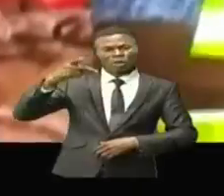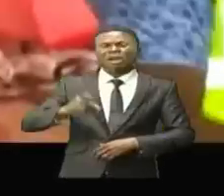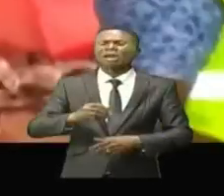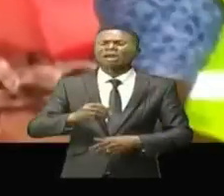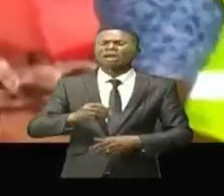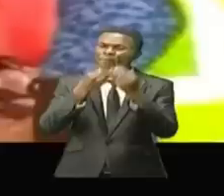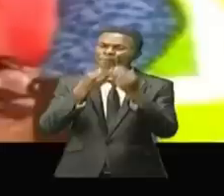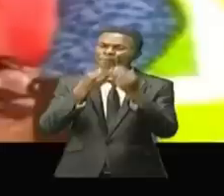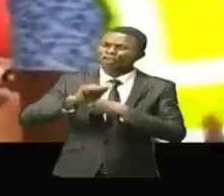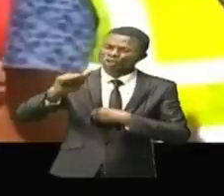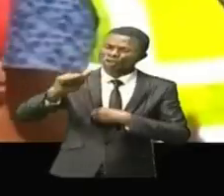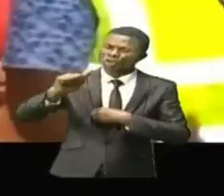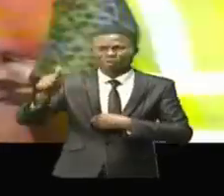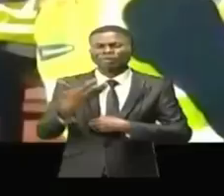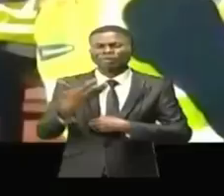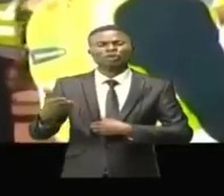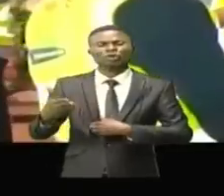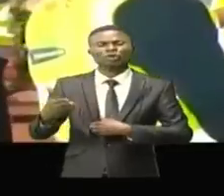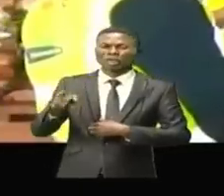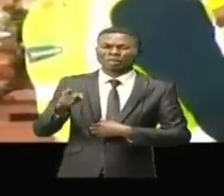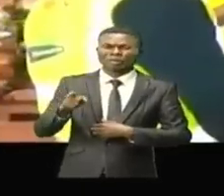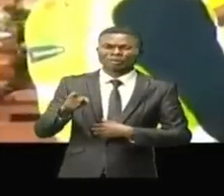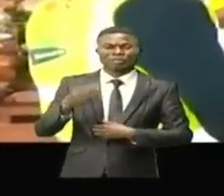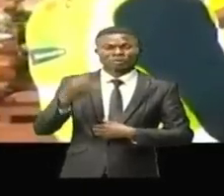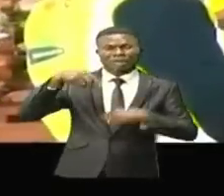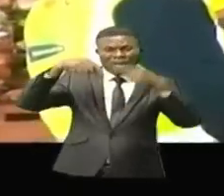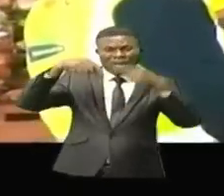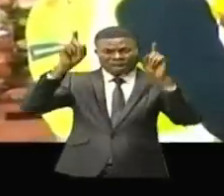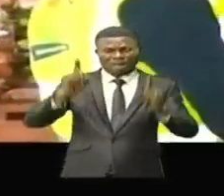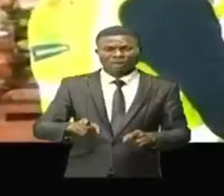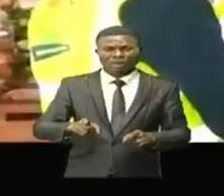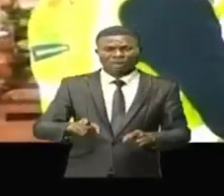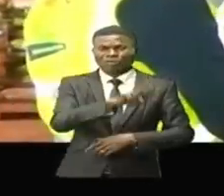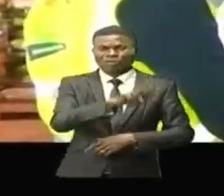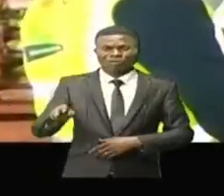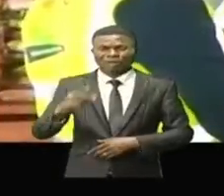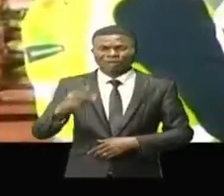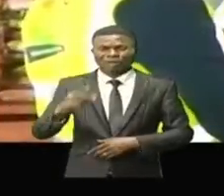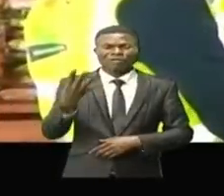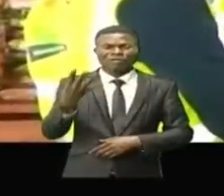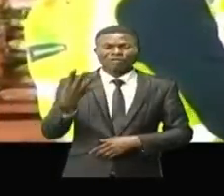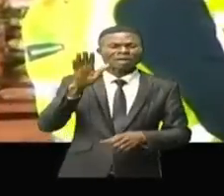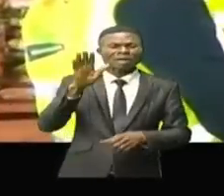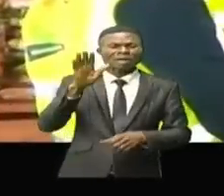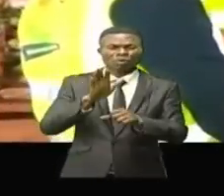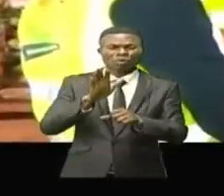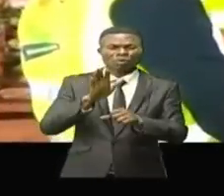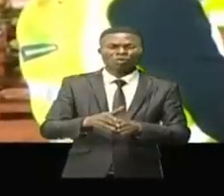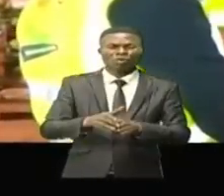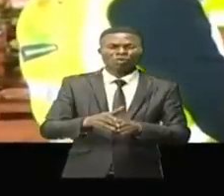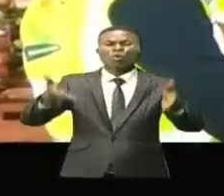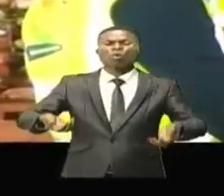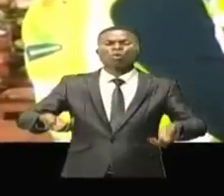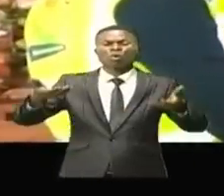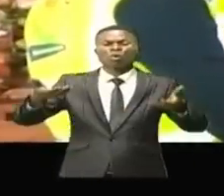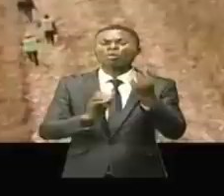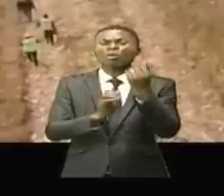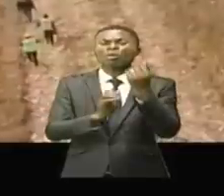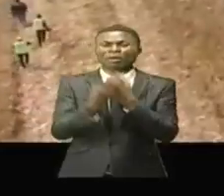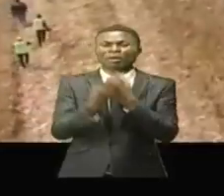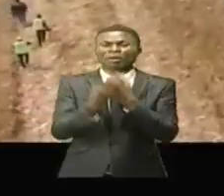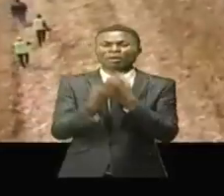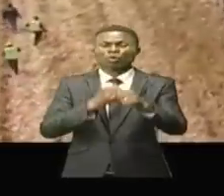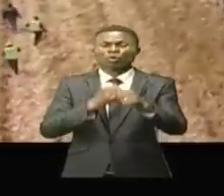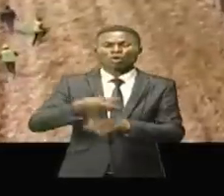province. Jean Beaumart entend réaliser cette année entre 22 et 24 000 tonnes de maïs. Signalons que depuis 3 ans, le